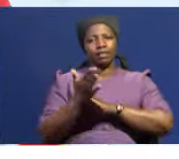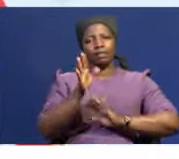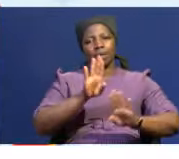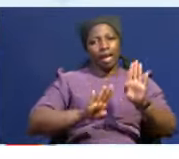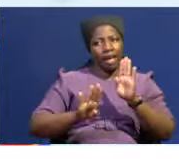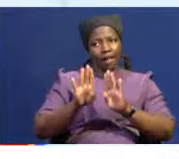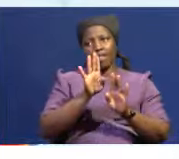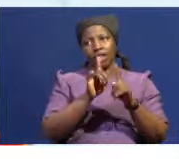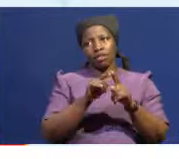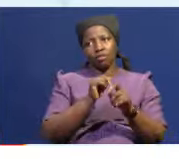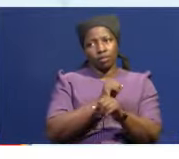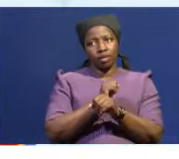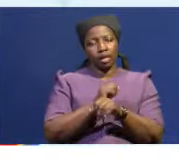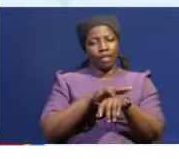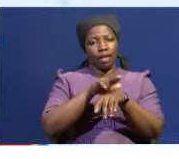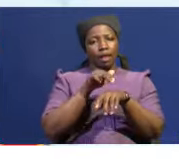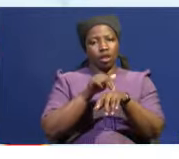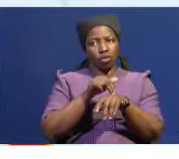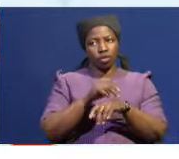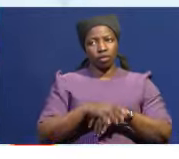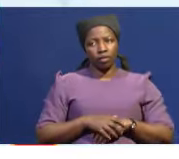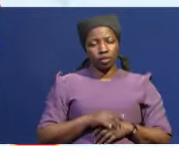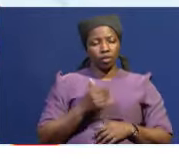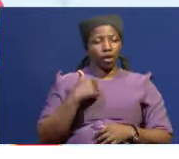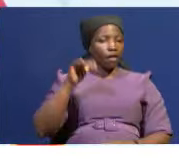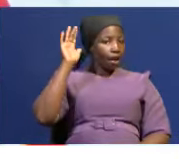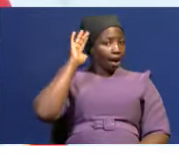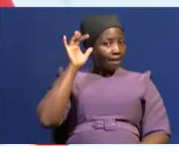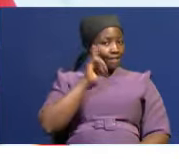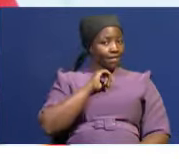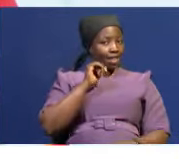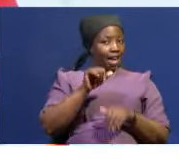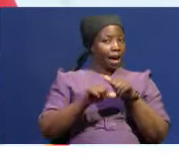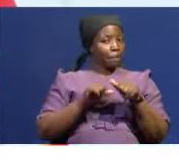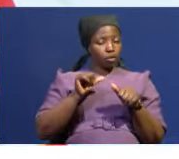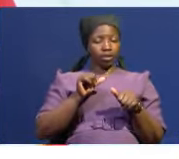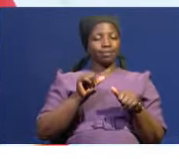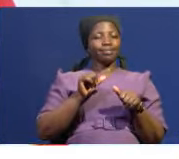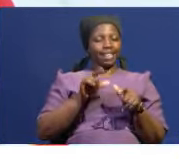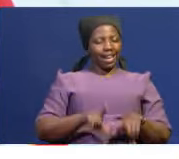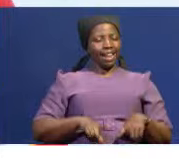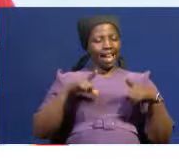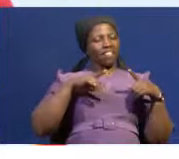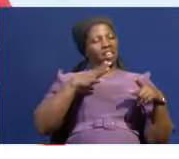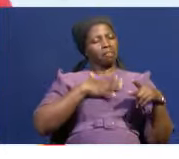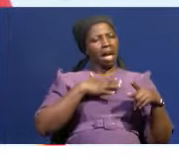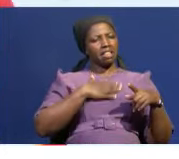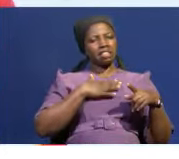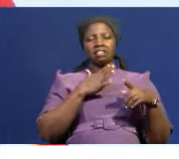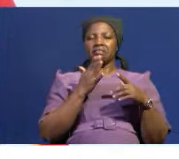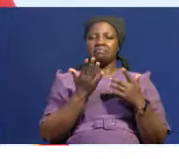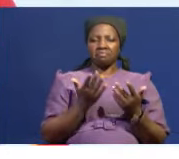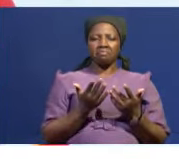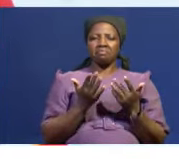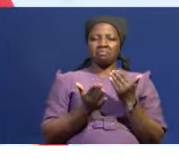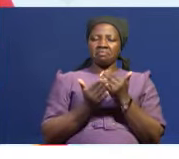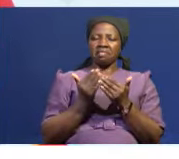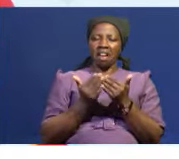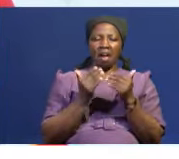of incidences of maisha ni yangu, shukulika na yako.